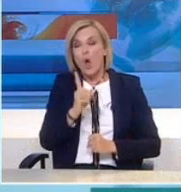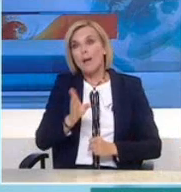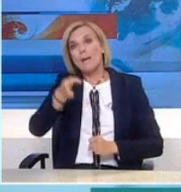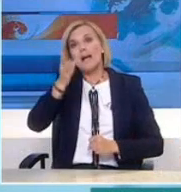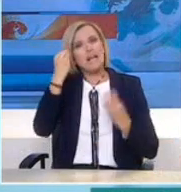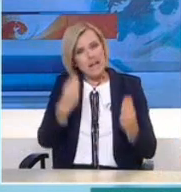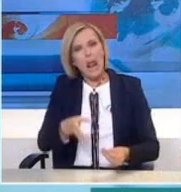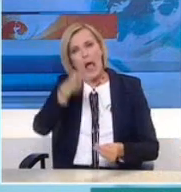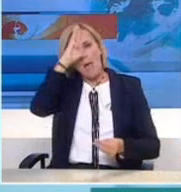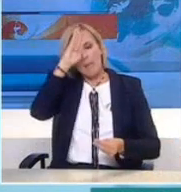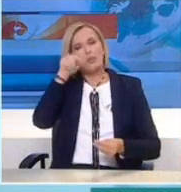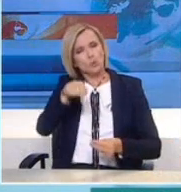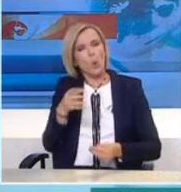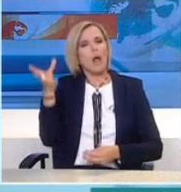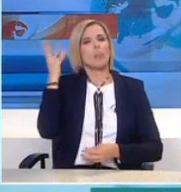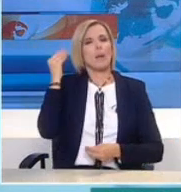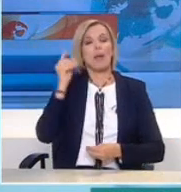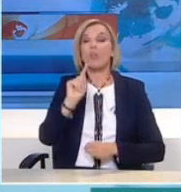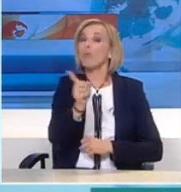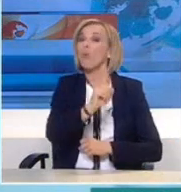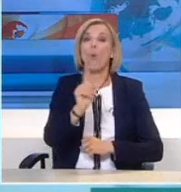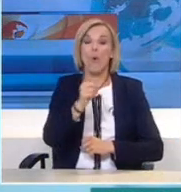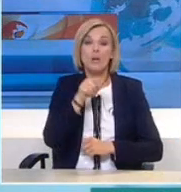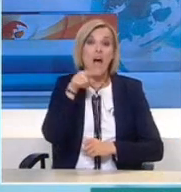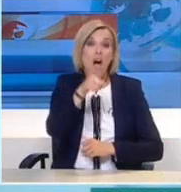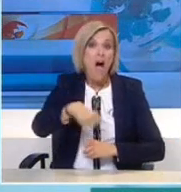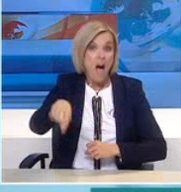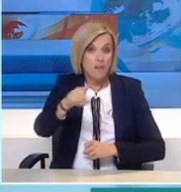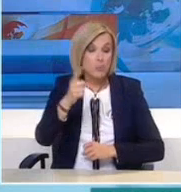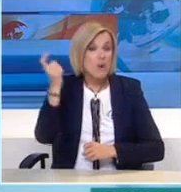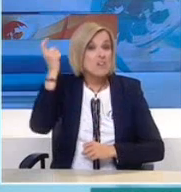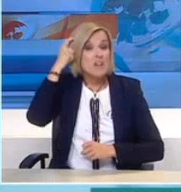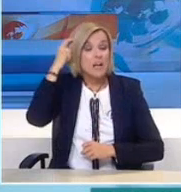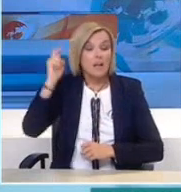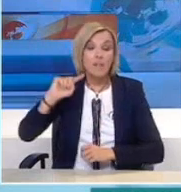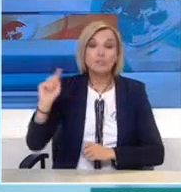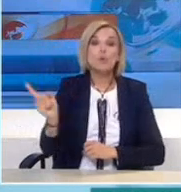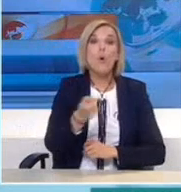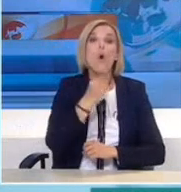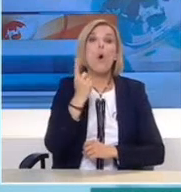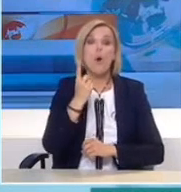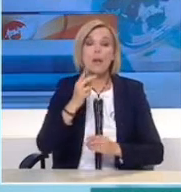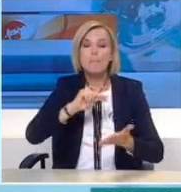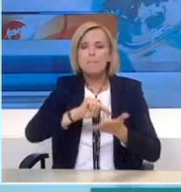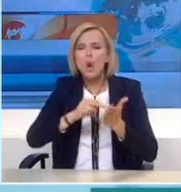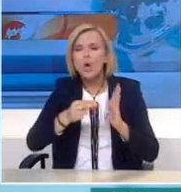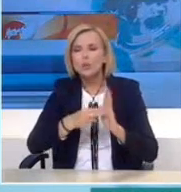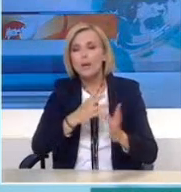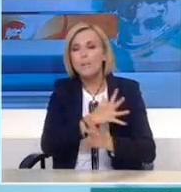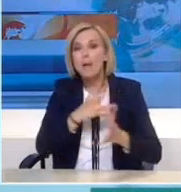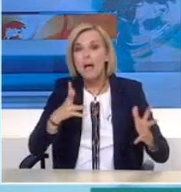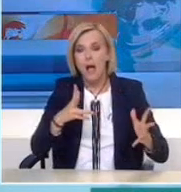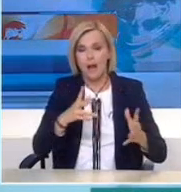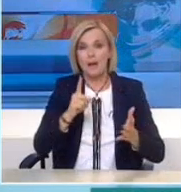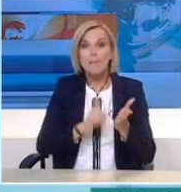γίνει μάθημα, αλλά περισσότερο να ακούσουμε αυτό σαν ένα σημαντικό καμπανάκι κινδύνου για όλους μας. Είτε είμαστε στην πρώτη γραμμή, ακόμα